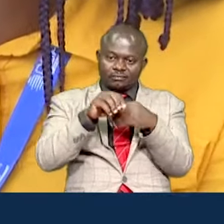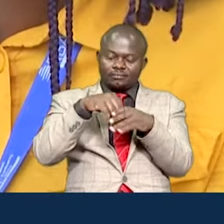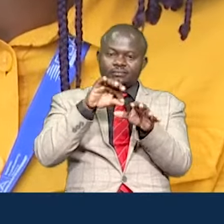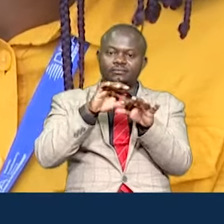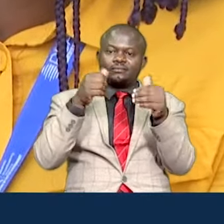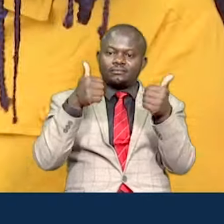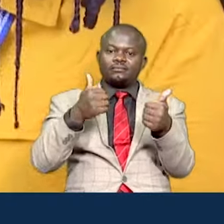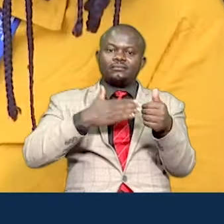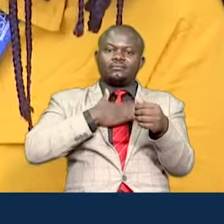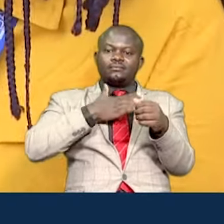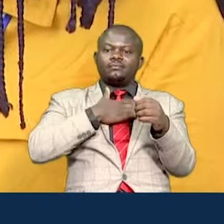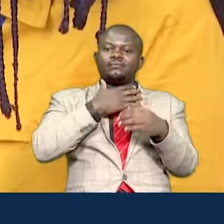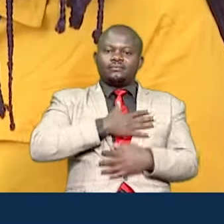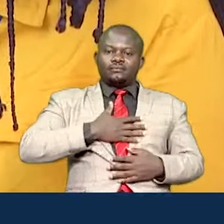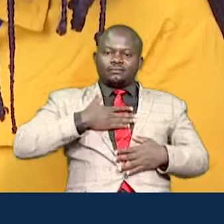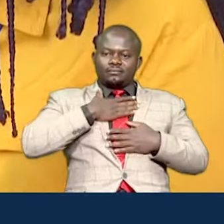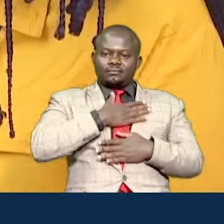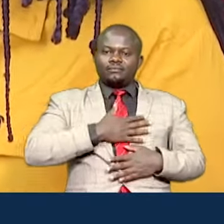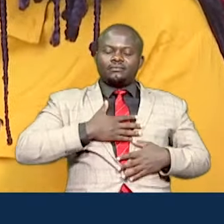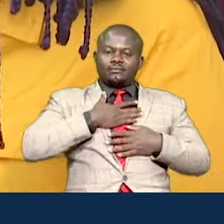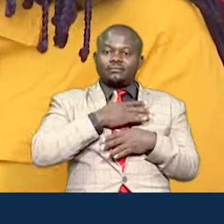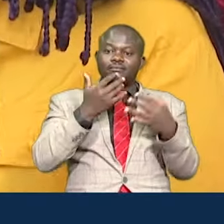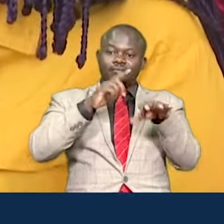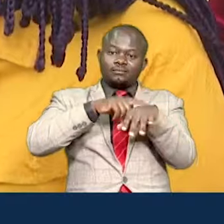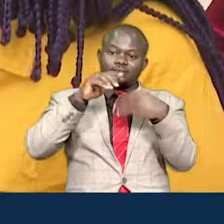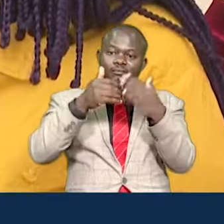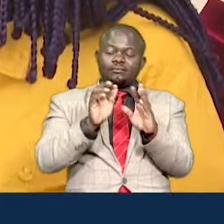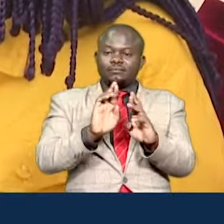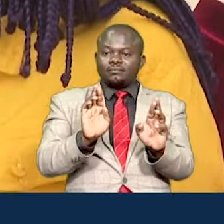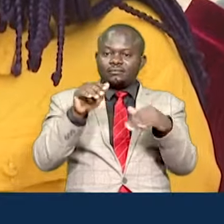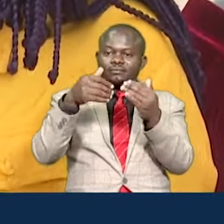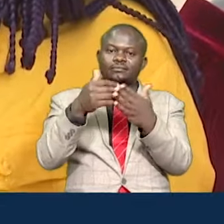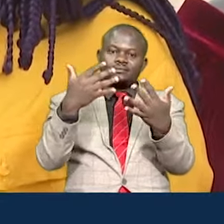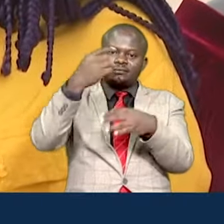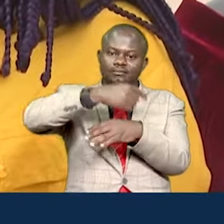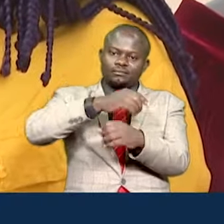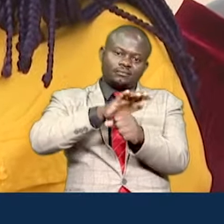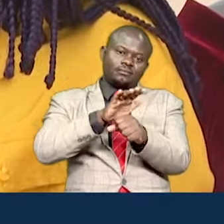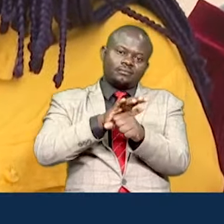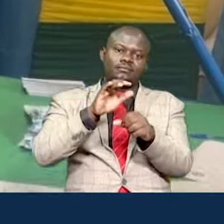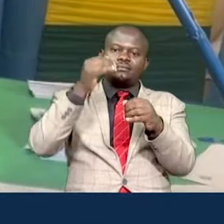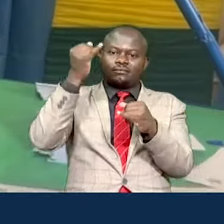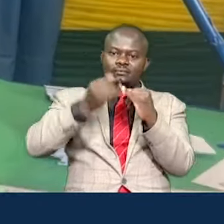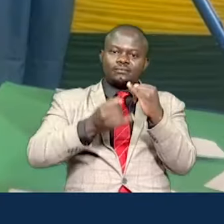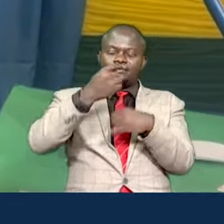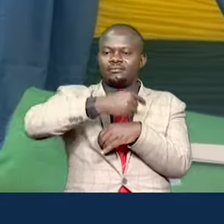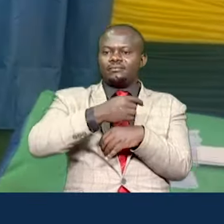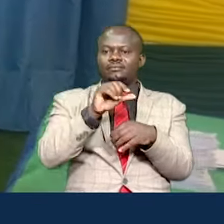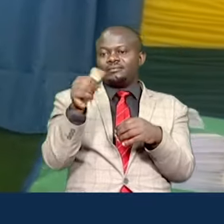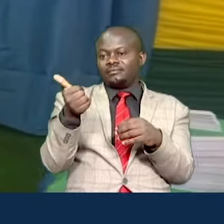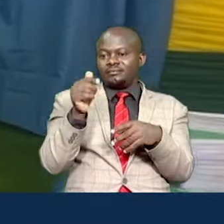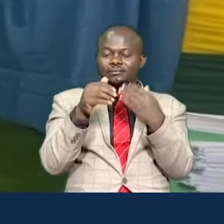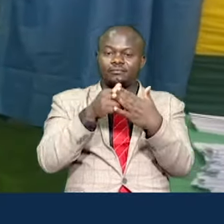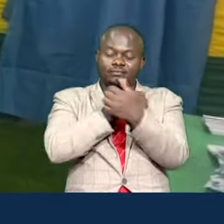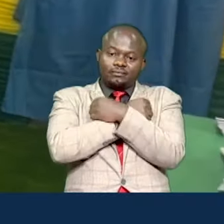twishimye tunezerewe, maze igihe mbyitegura kuko ubukwe bwacu tumaze kwitegura uyu munsi wo kwafiseho umusozo. Hari n'abandi baturage